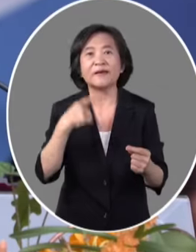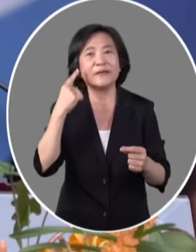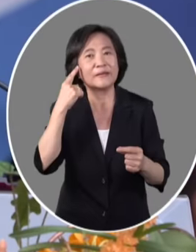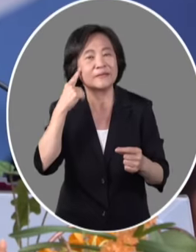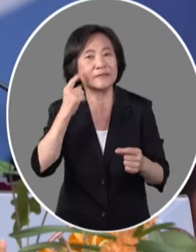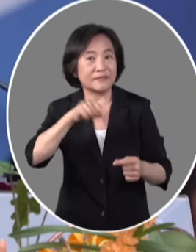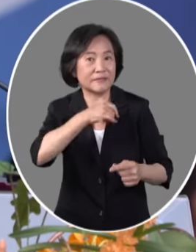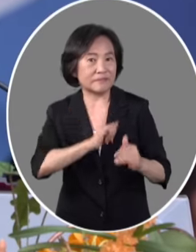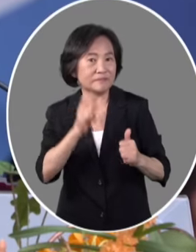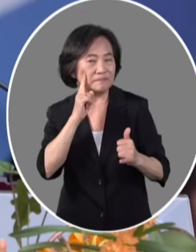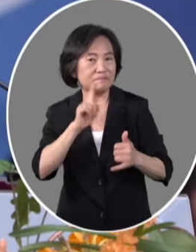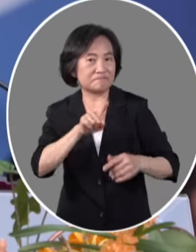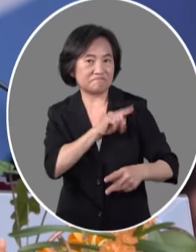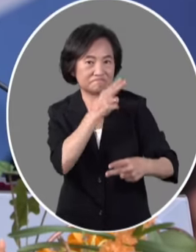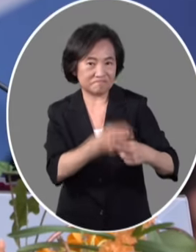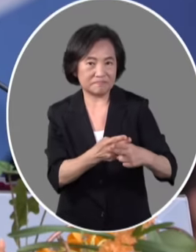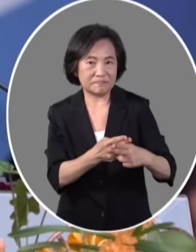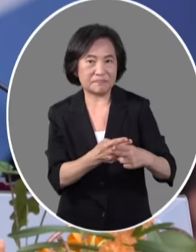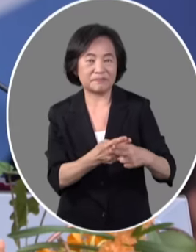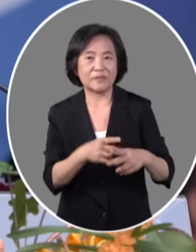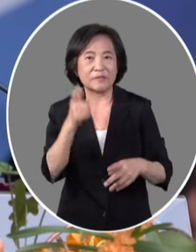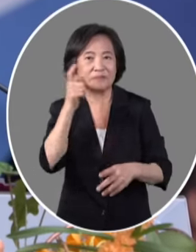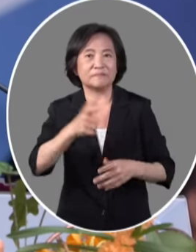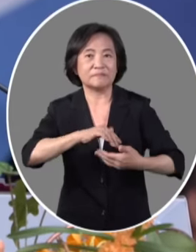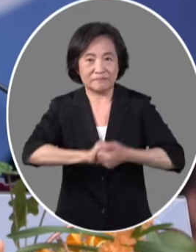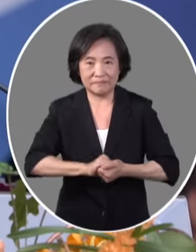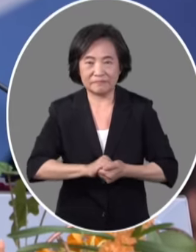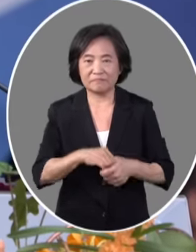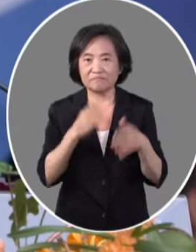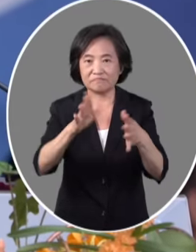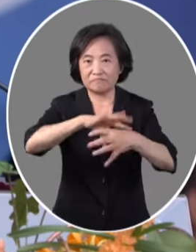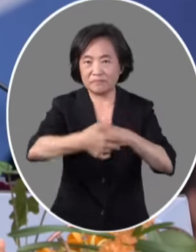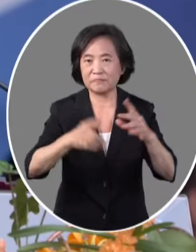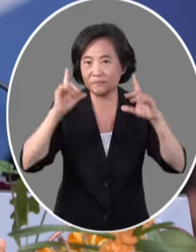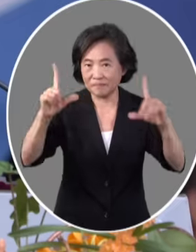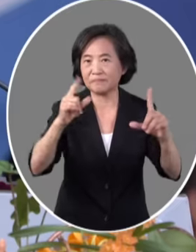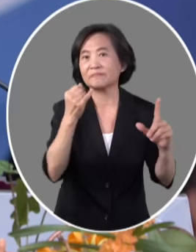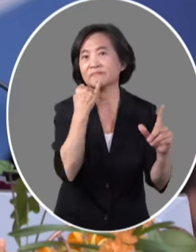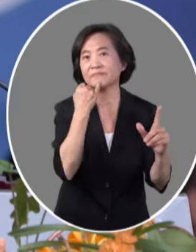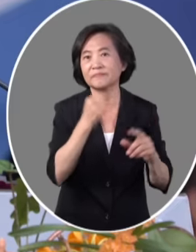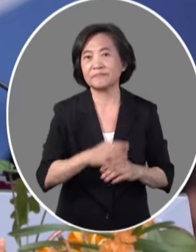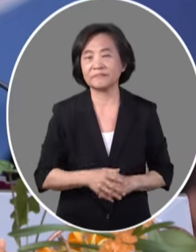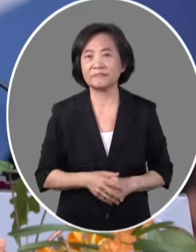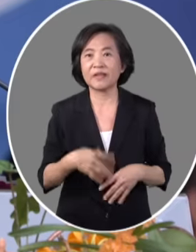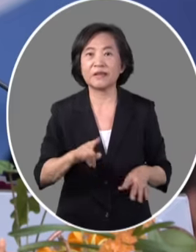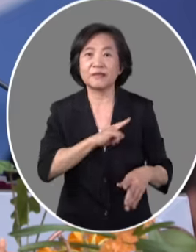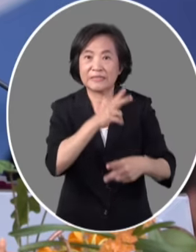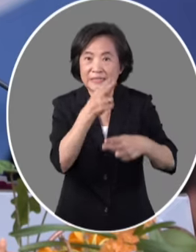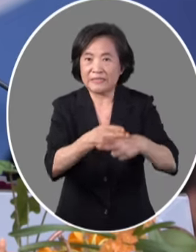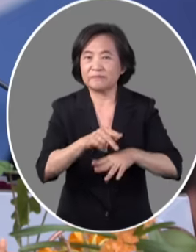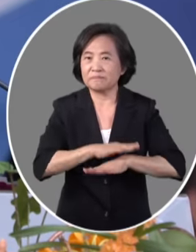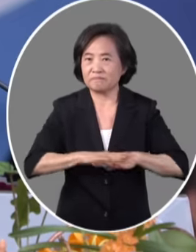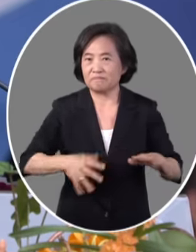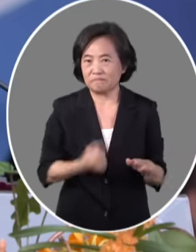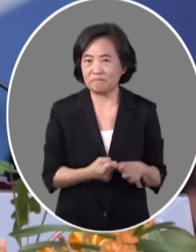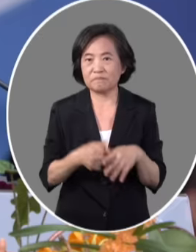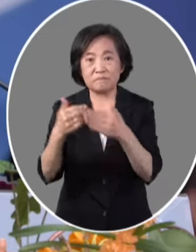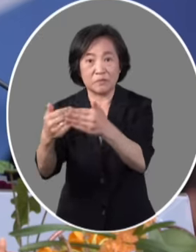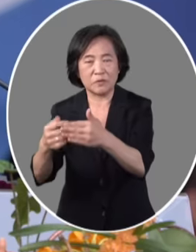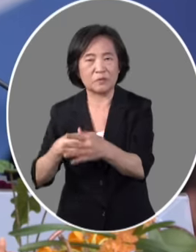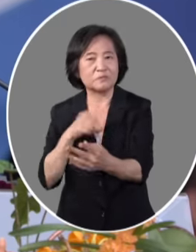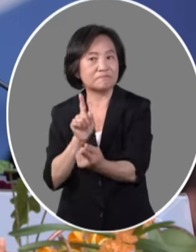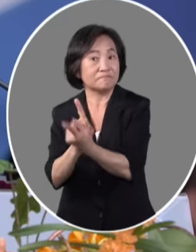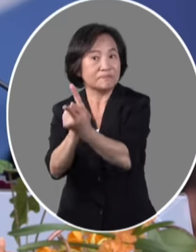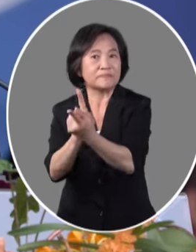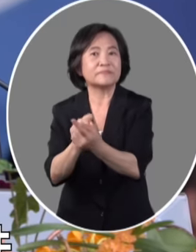自信坚定面向世界，我们也更能自信沉稳面对中国，为未